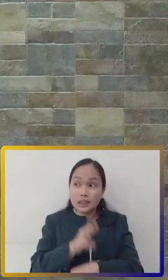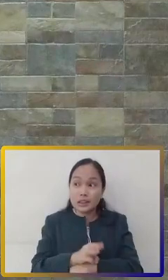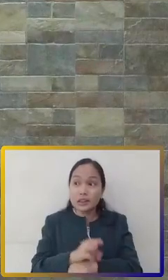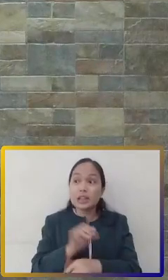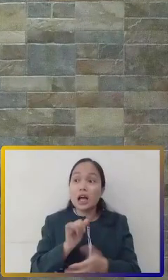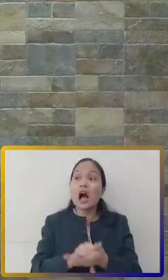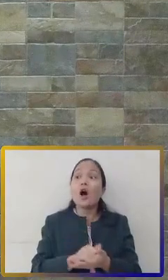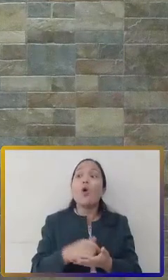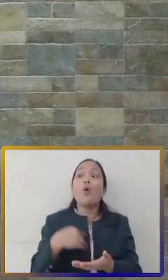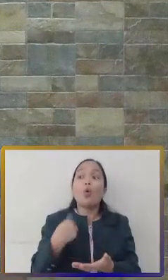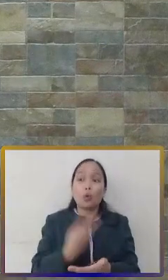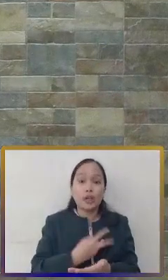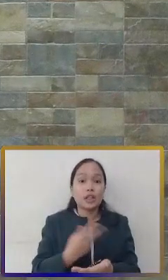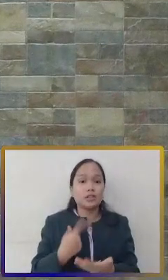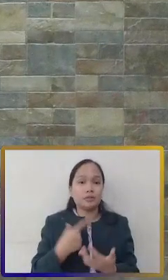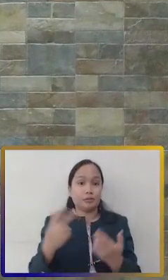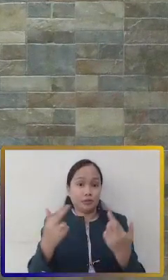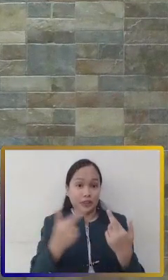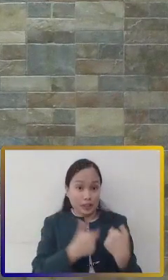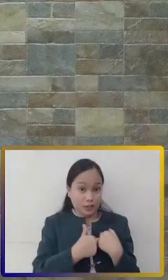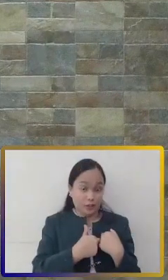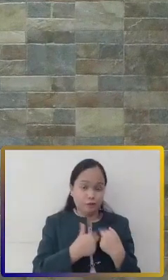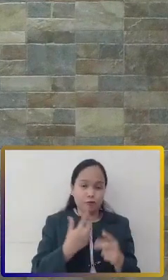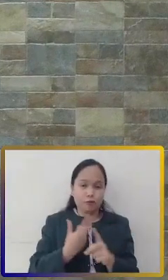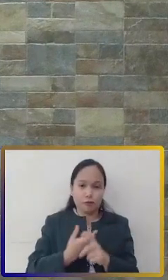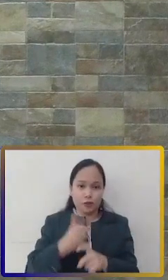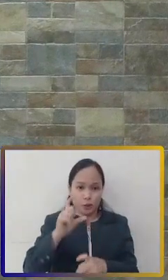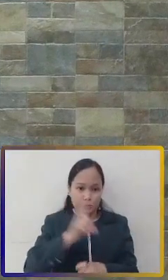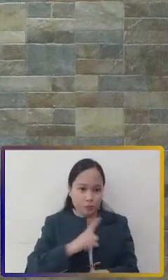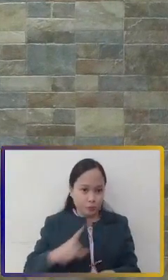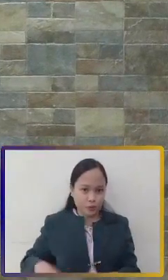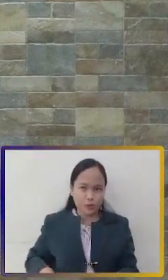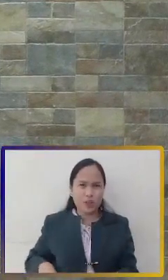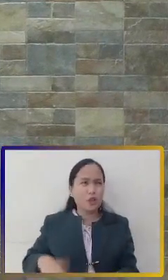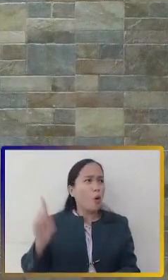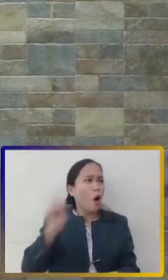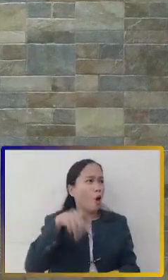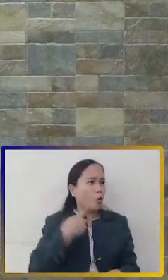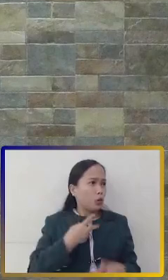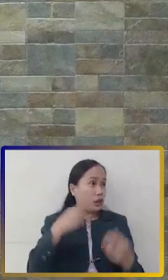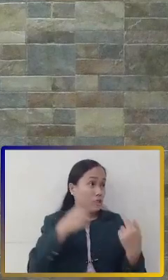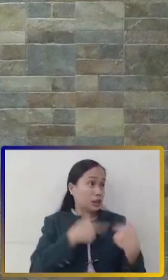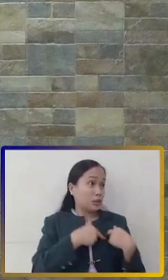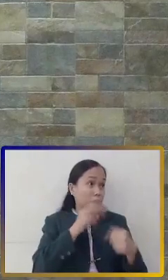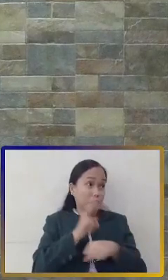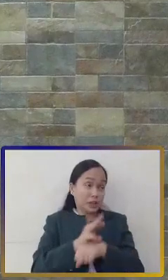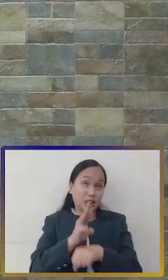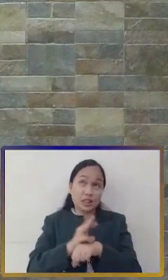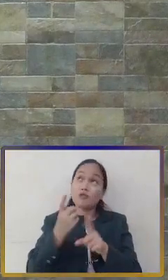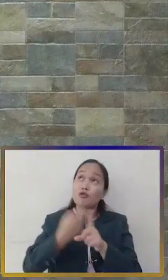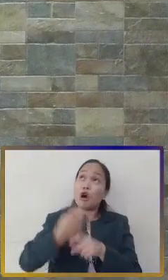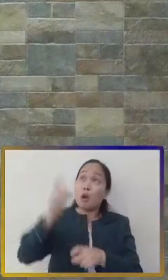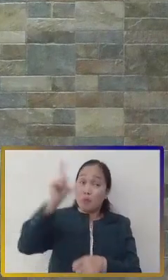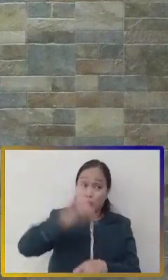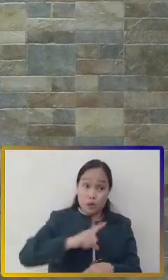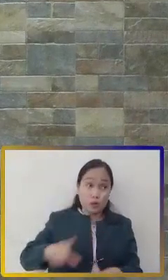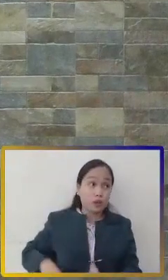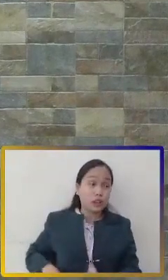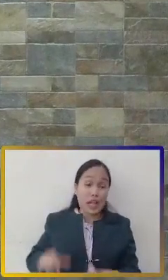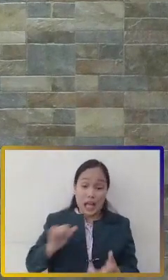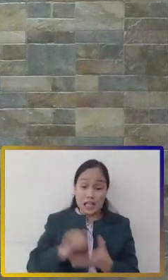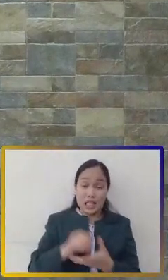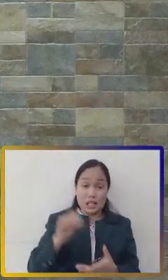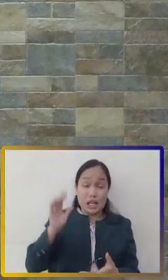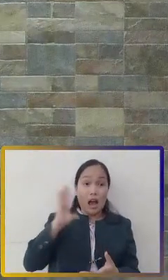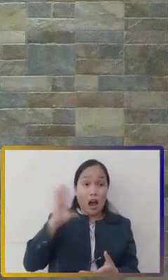we have received of the Lord. Yung tinanggap po natin na exceptional ministry, mga kapatid, we